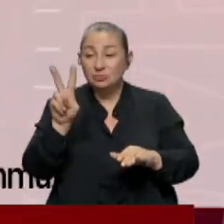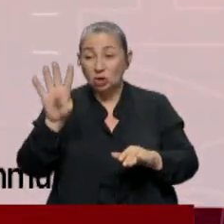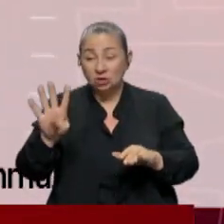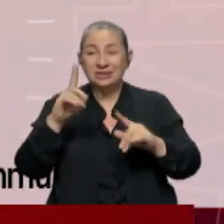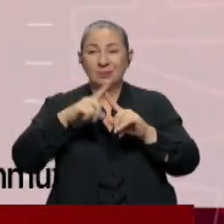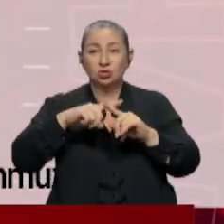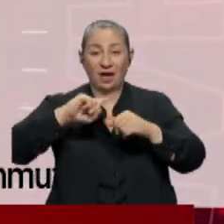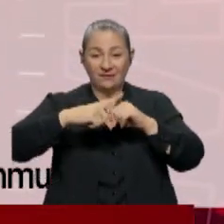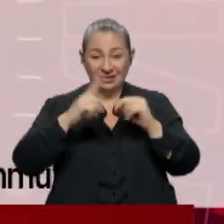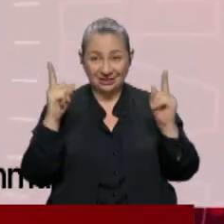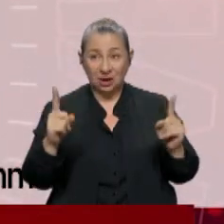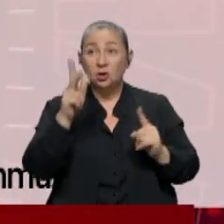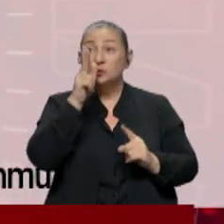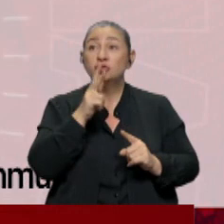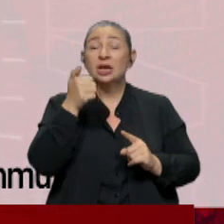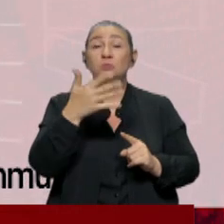18-24 Temmuz haftası